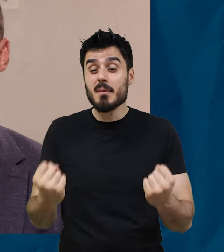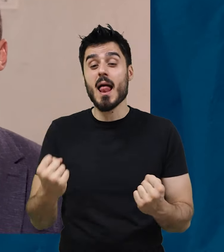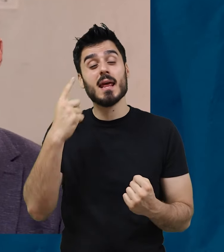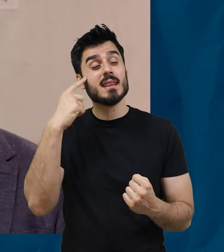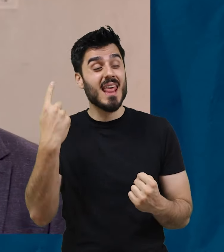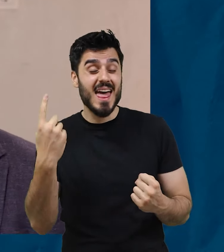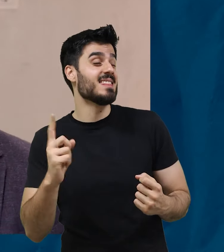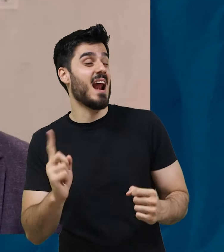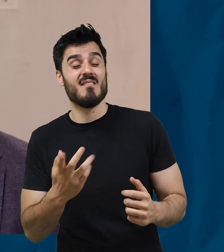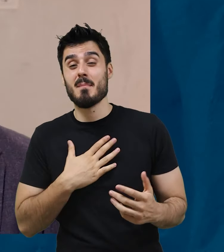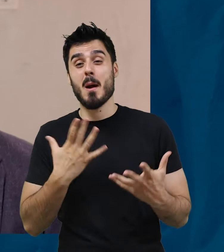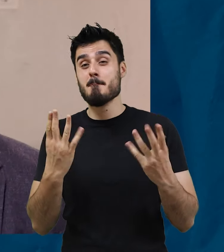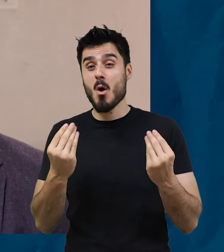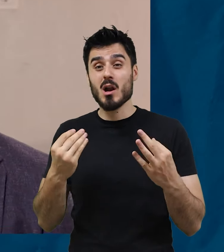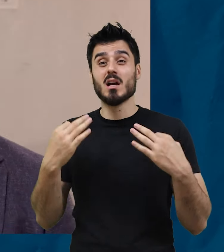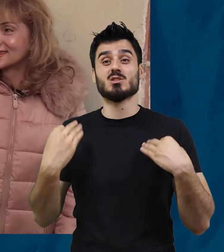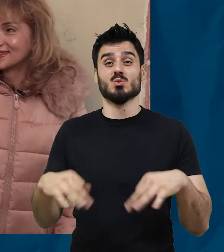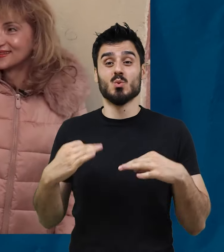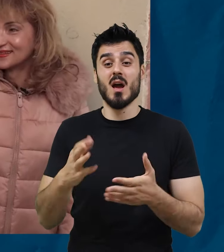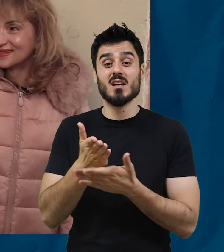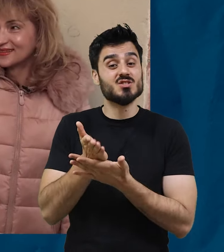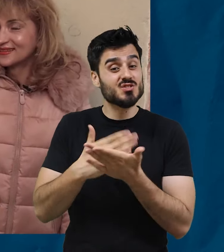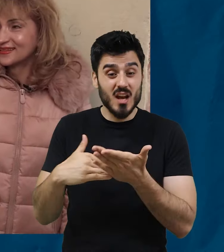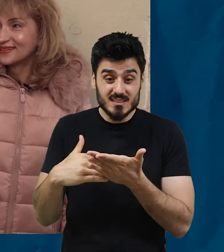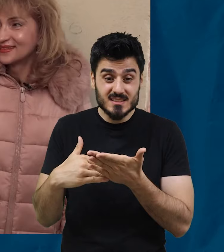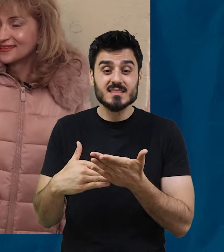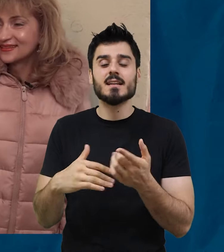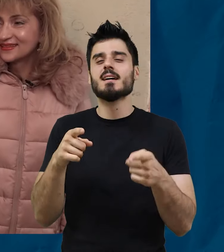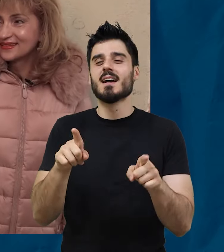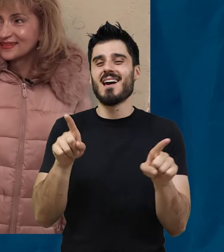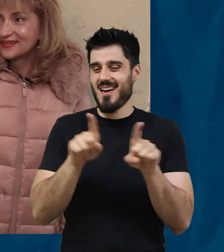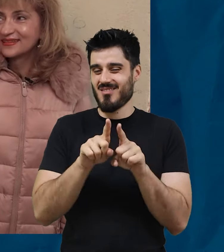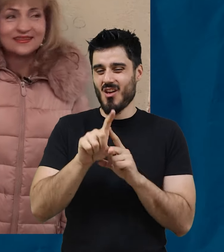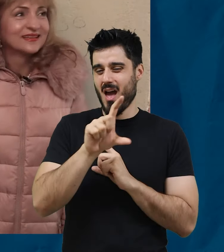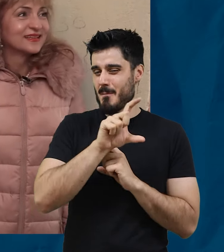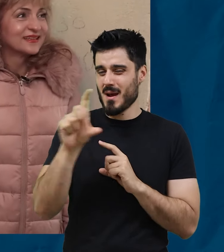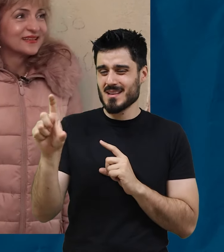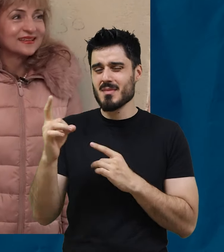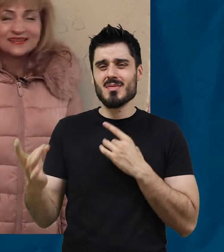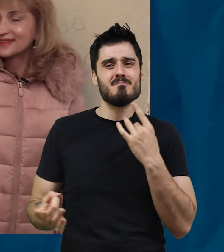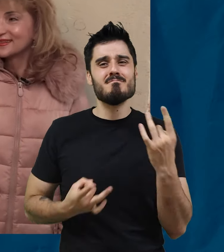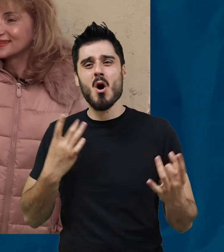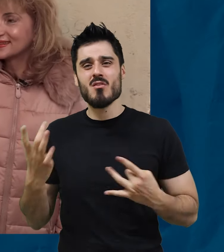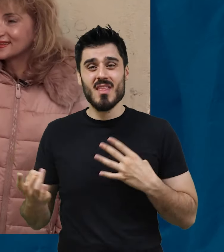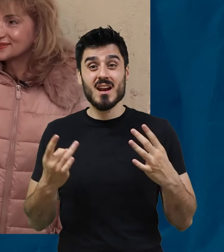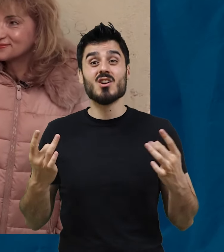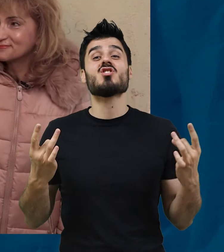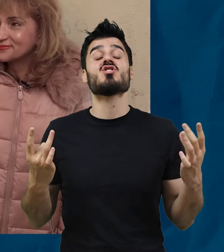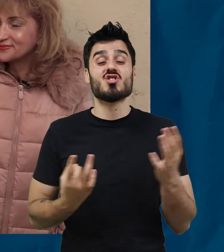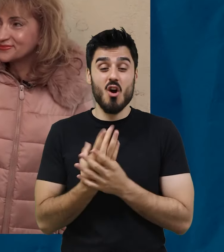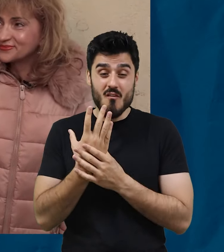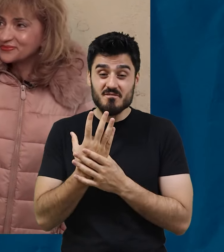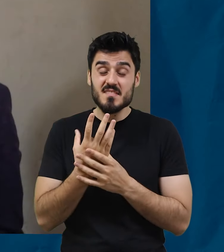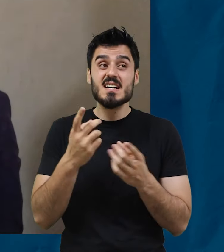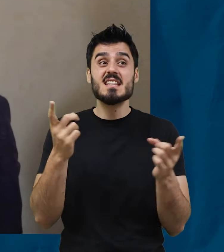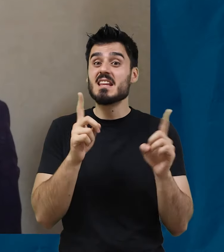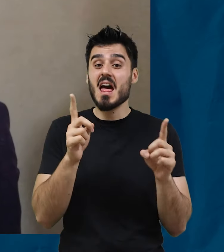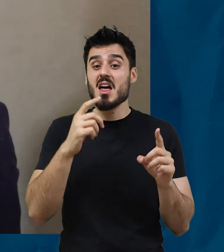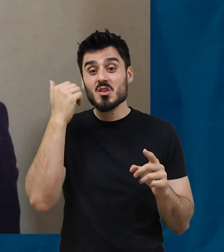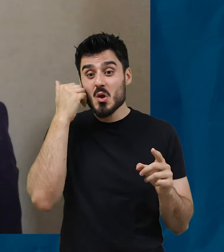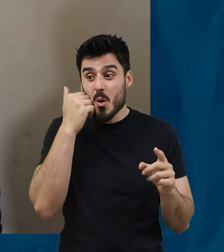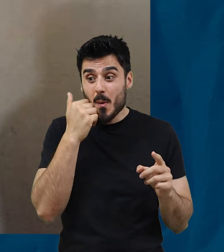част, според мен ще дадат един страхотен резултат. Като ще е жилището модерно, като ще е ново, дали няма да е добре да бъде